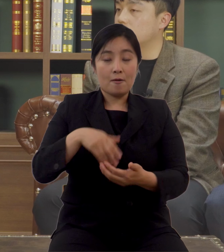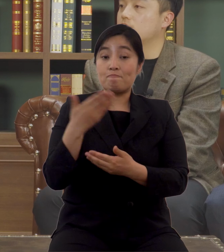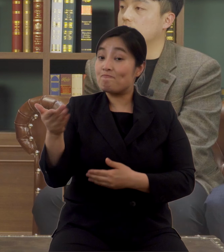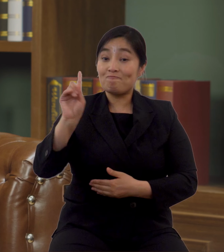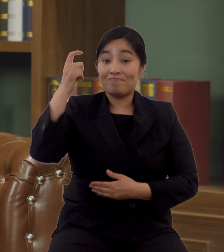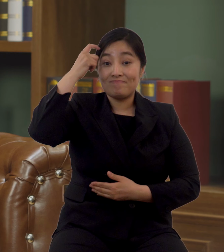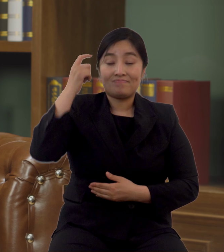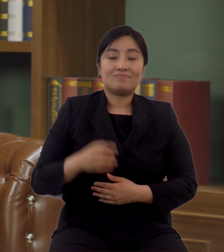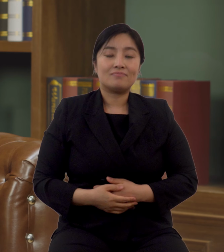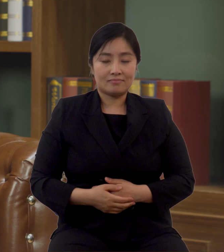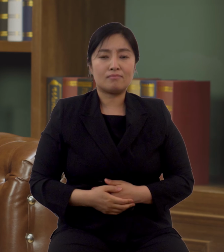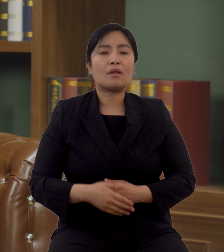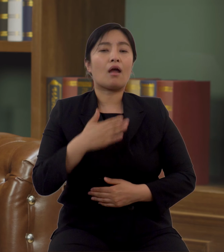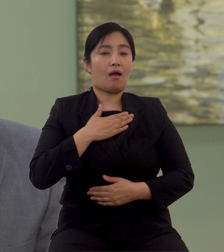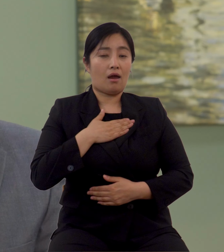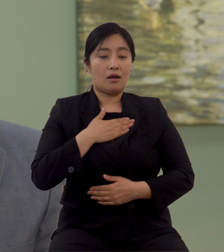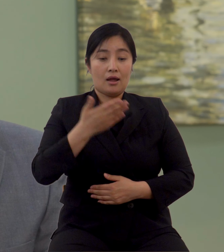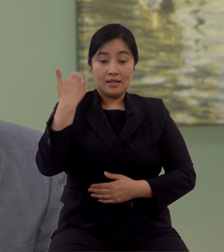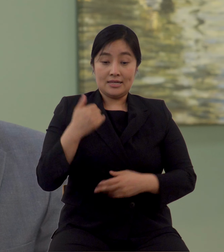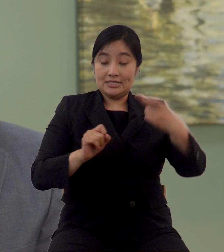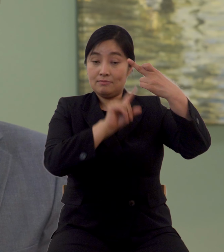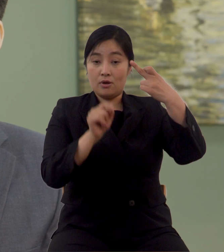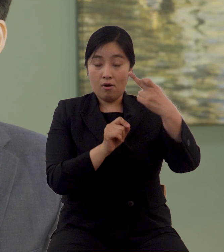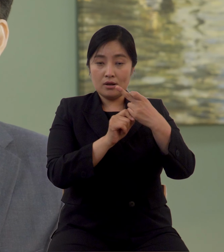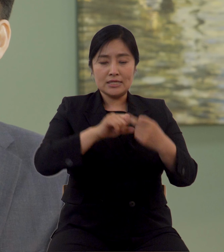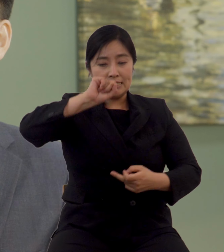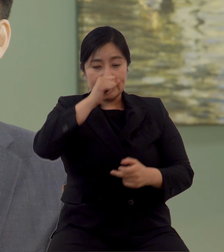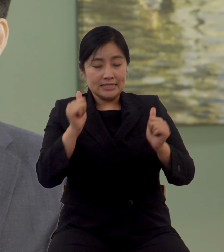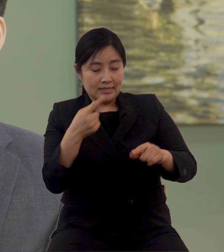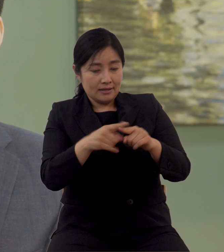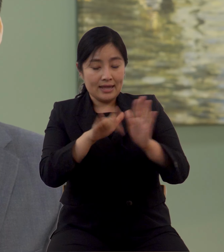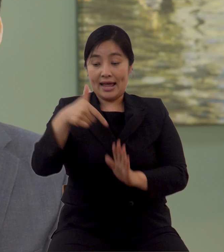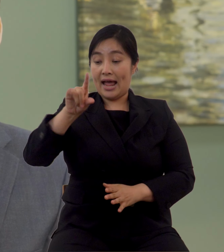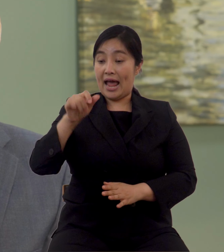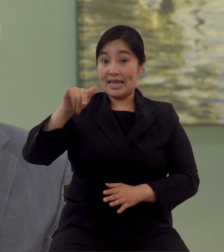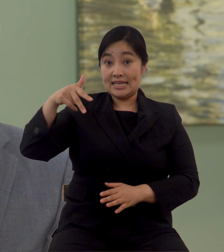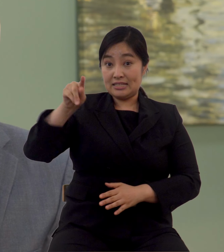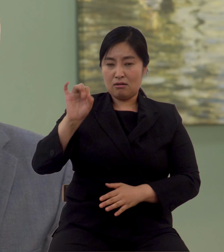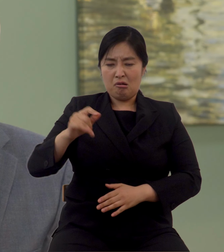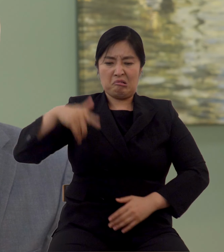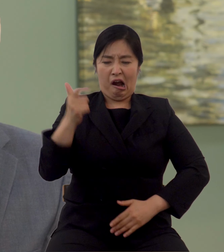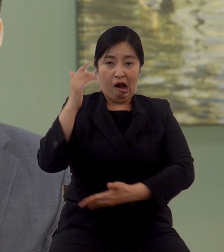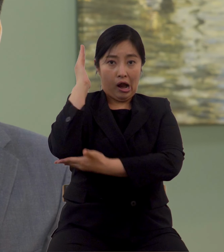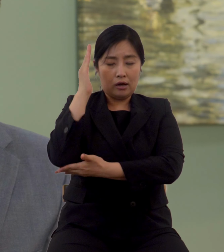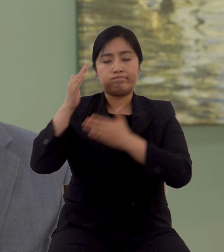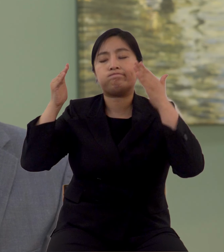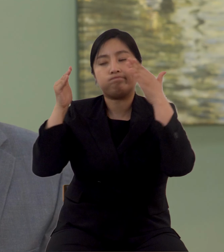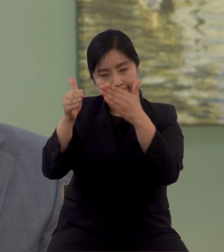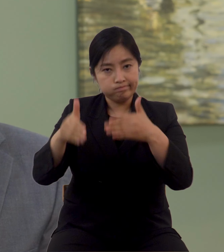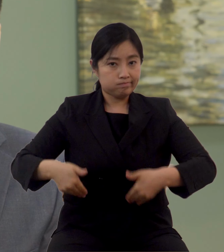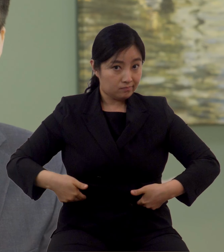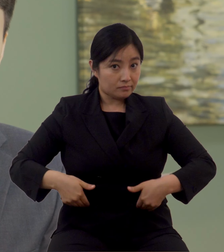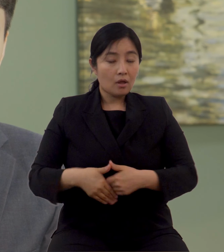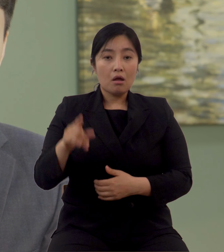것 같습니다. 범량님은 어떠신가요? 네, 저는 지난 12월 예산심의 때 있었던 강기정 시장의 강경 발언에 대해서